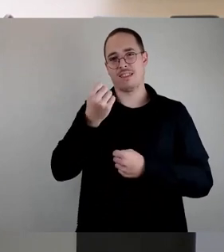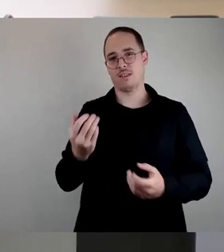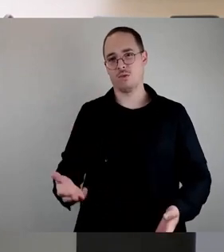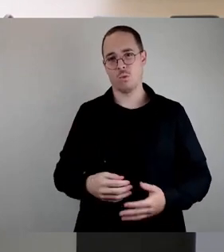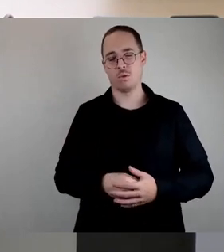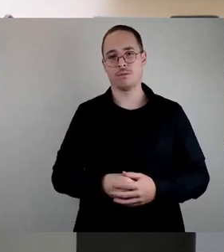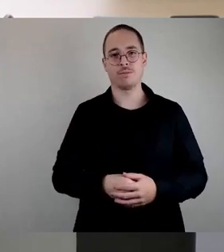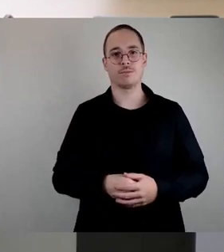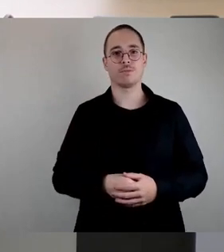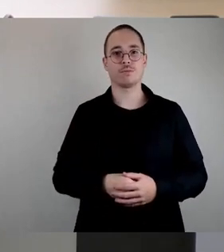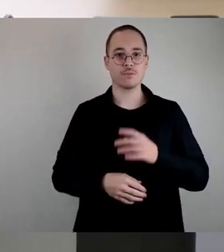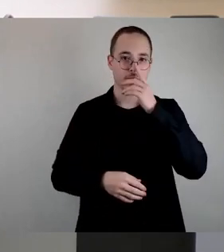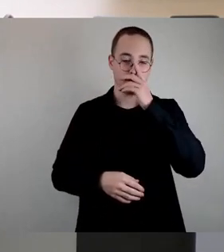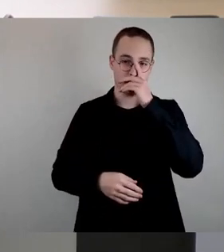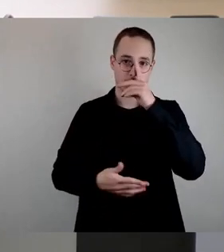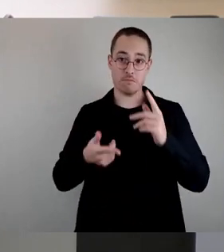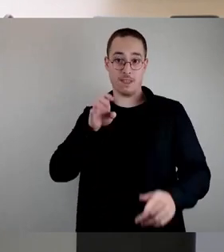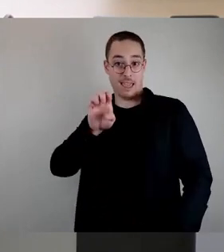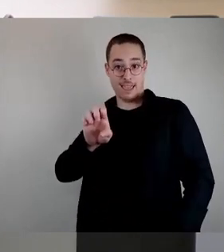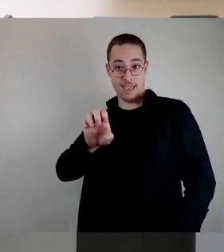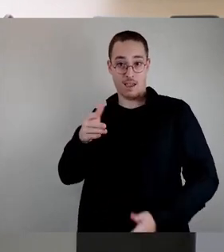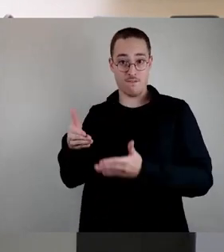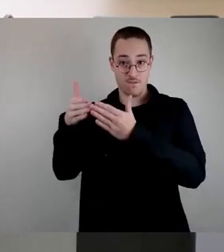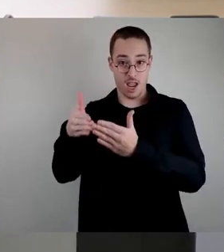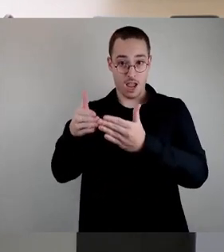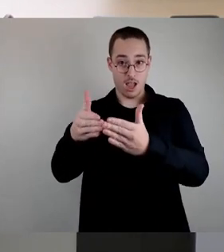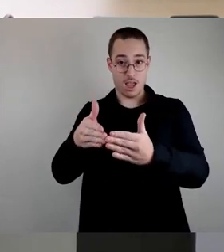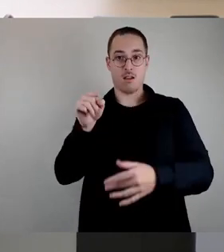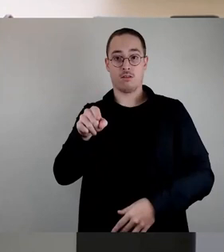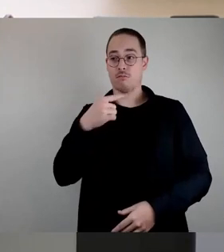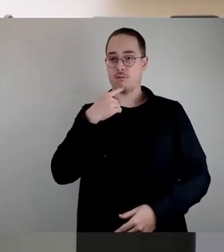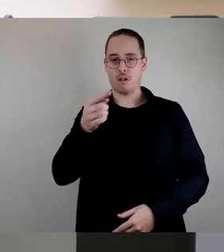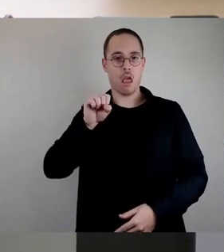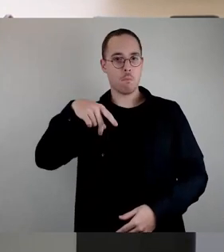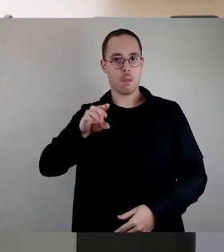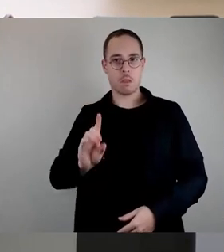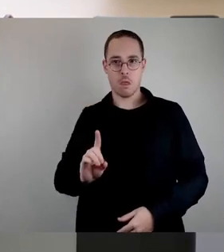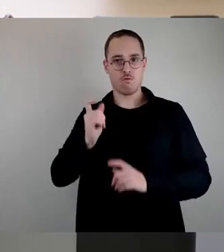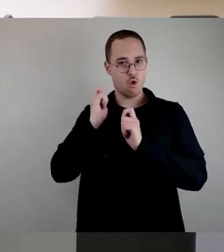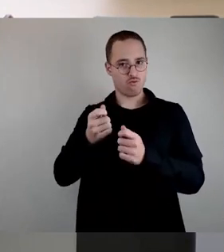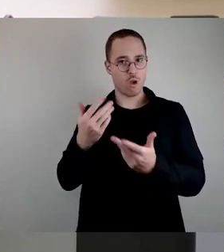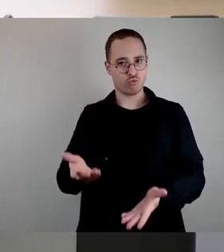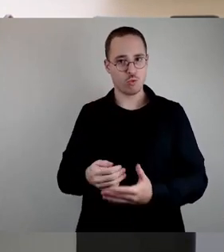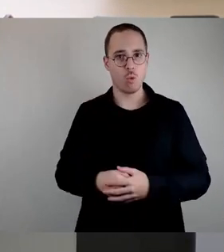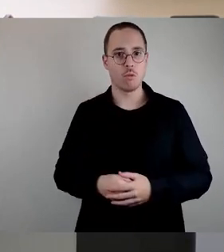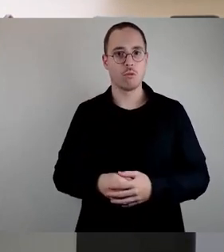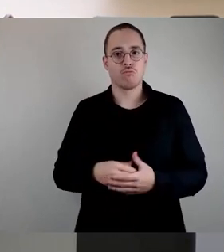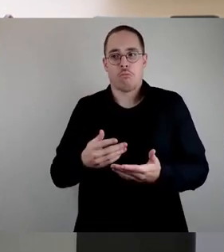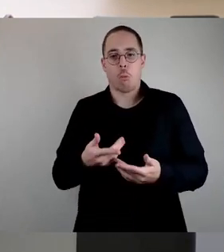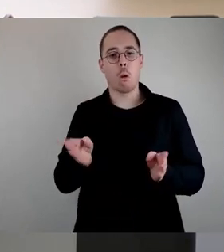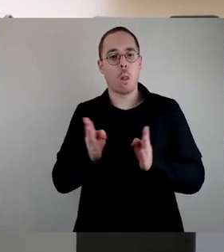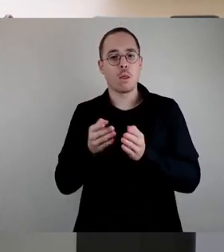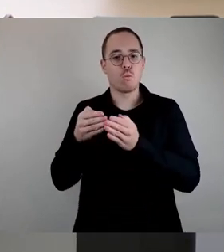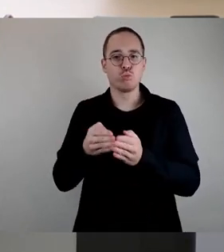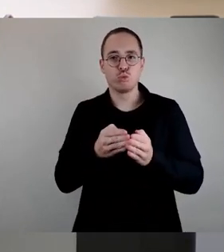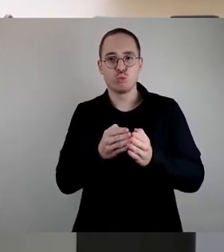vor. Die E-Fähre, die hat auch, man denkt so, naja, kleines Boot fährt auf der Elbe hin und her, ja, aber sie